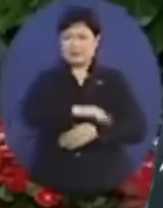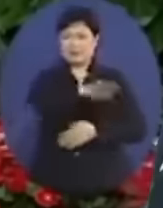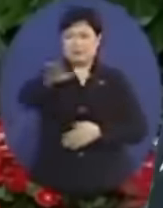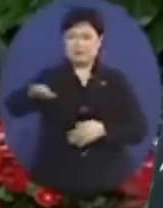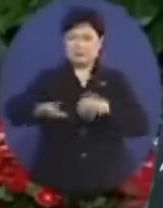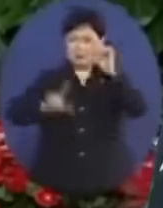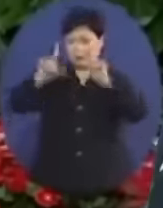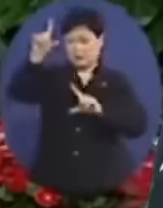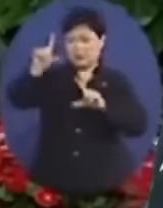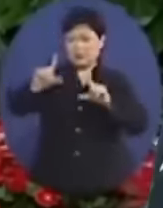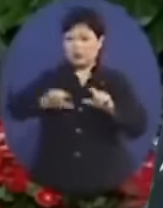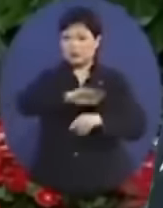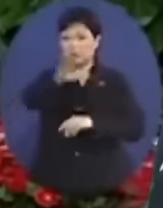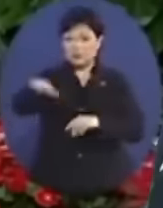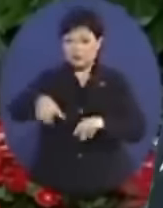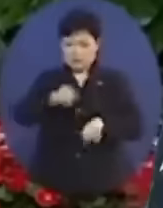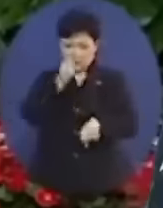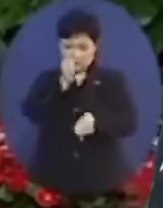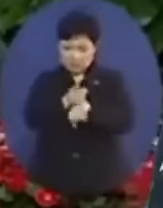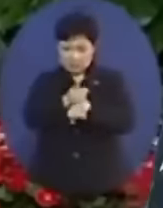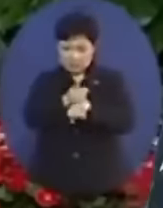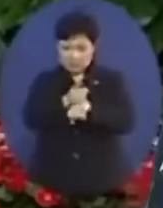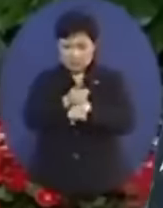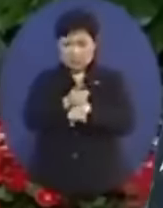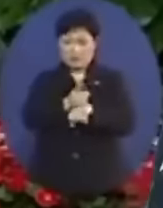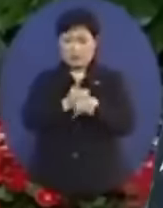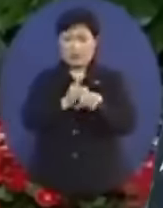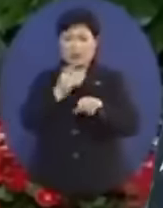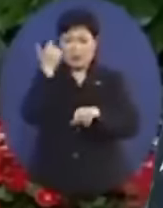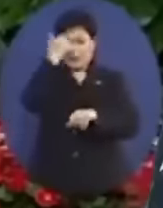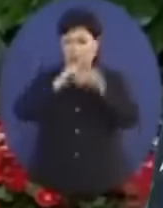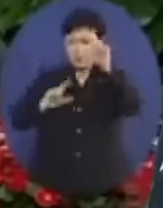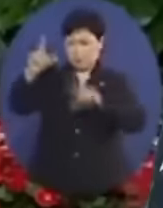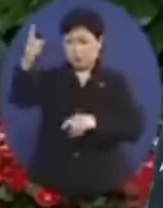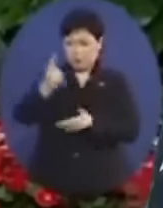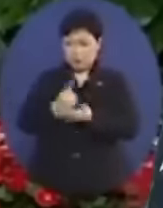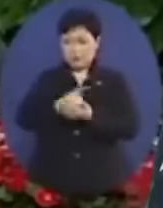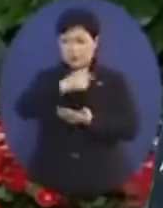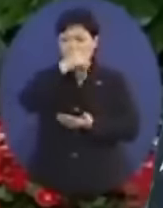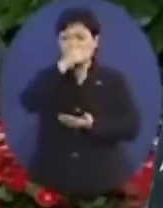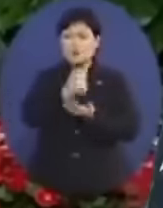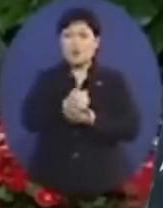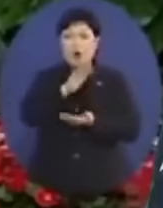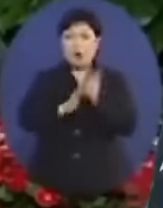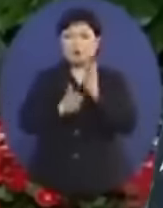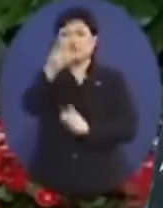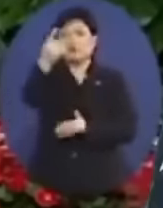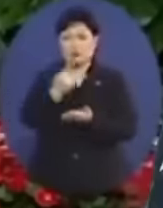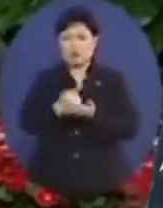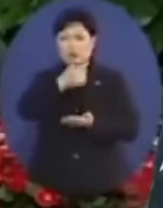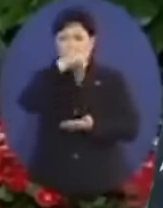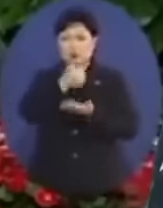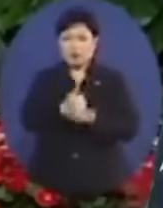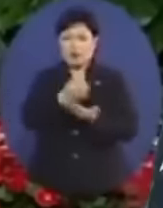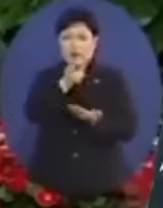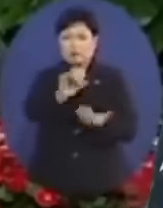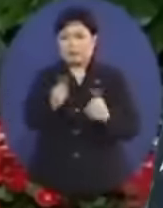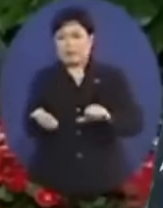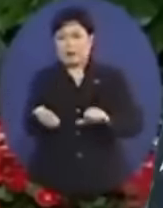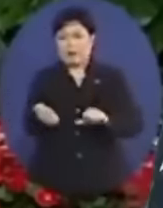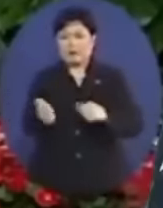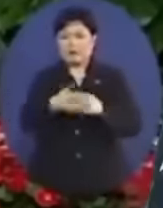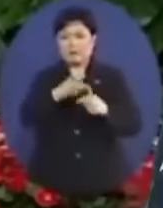형상으로 오셨지만 죄없이 왔어요 죄의 값이 사망이지만 그 예수님은 죽을 필요가